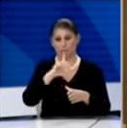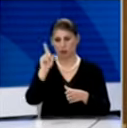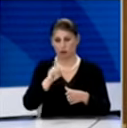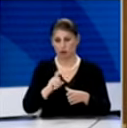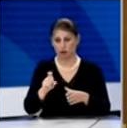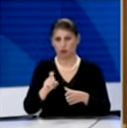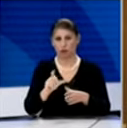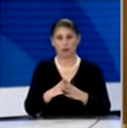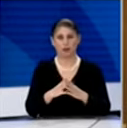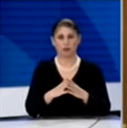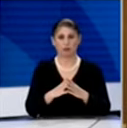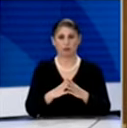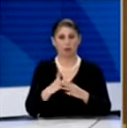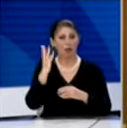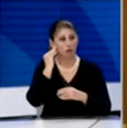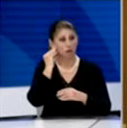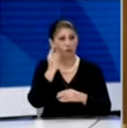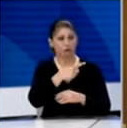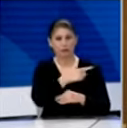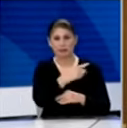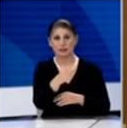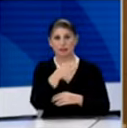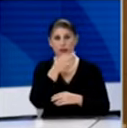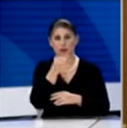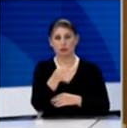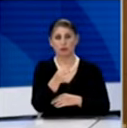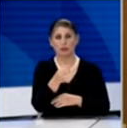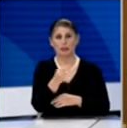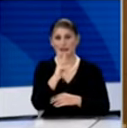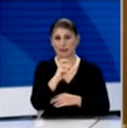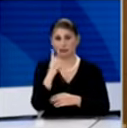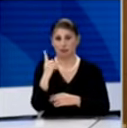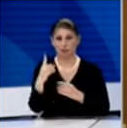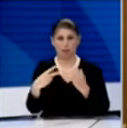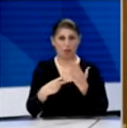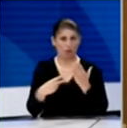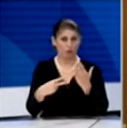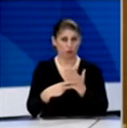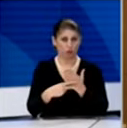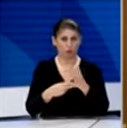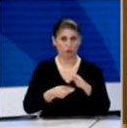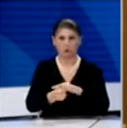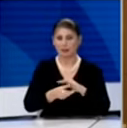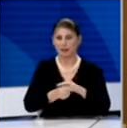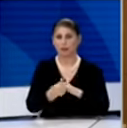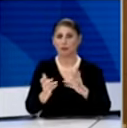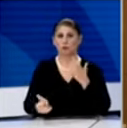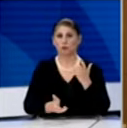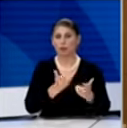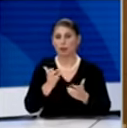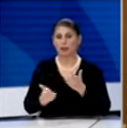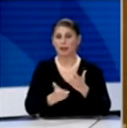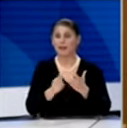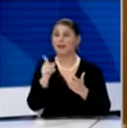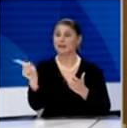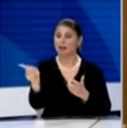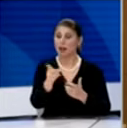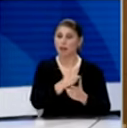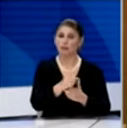δύστυχους. Ακούσαμε και εσάς να λέτε στις 31 Αυγούστου ότι οι μετανάστες που κάηκαν ήταν αυτοί που